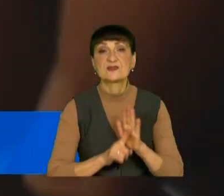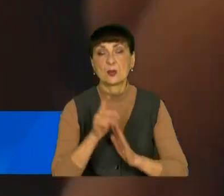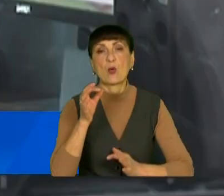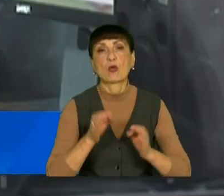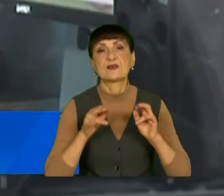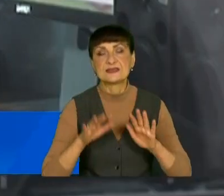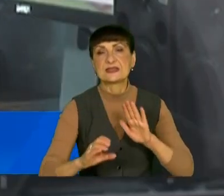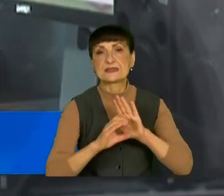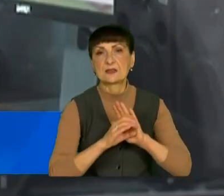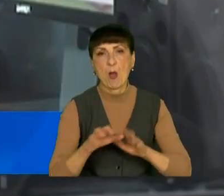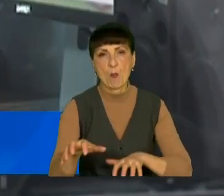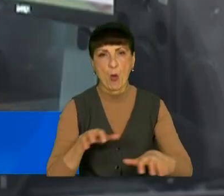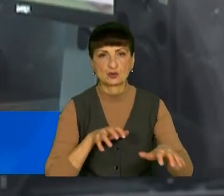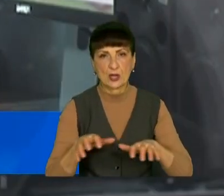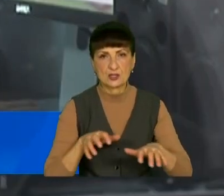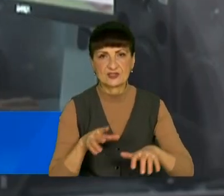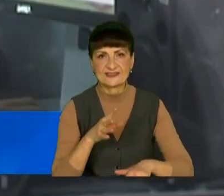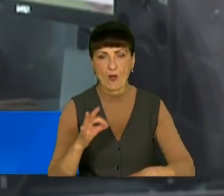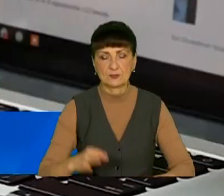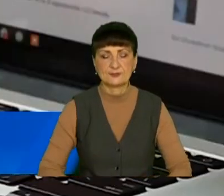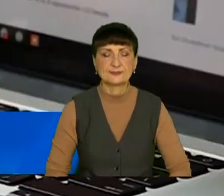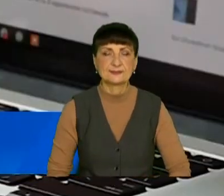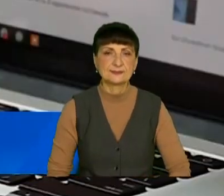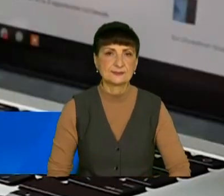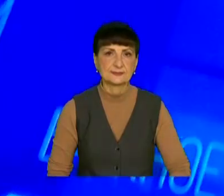дело по статье «Мошенничество».